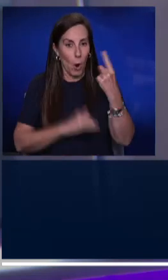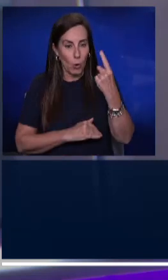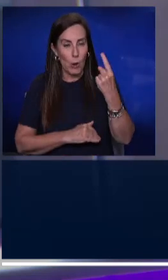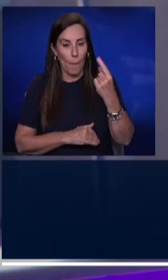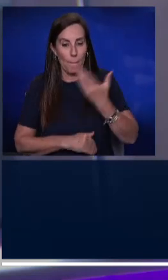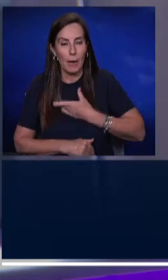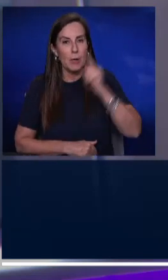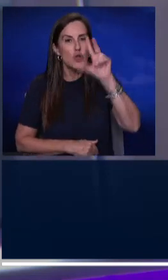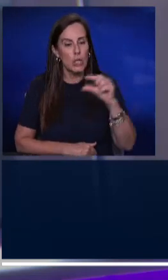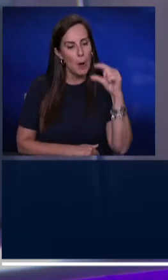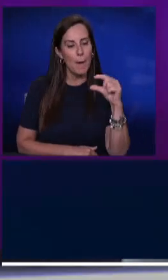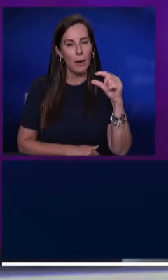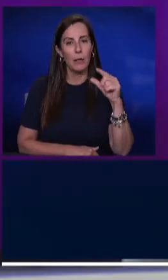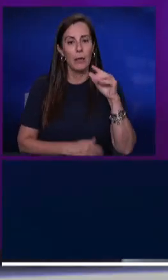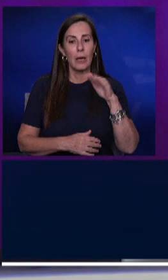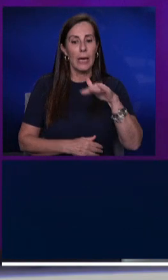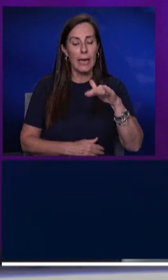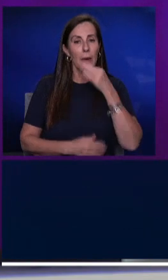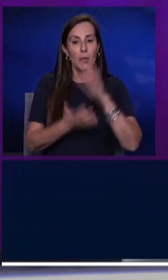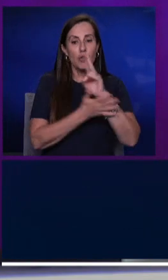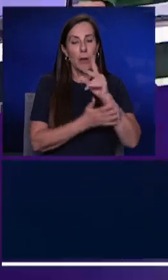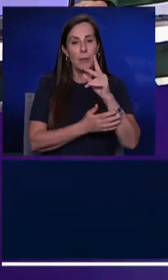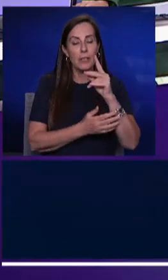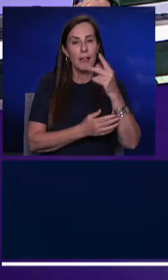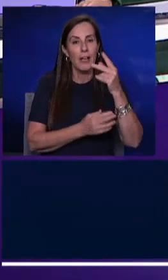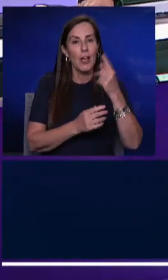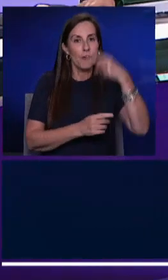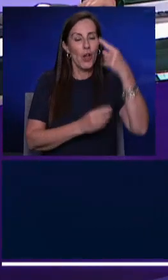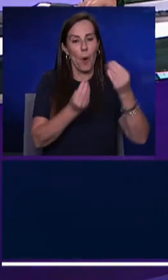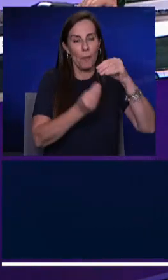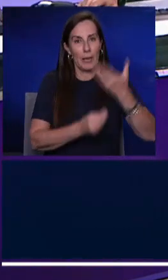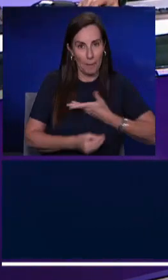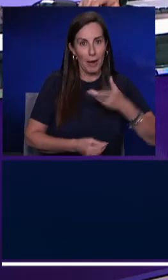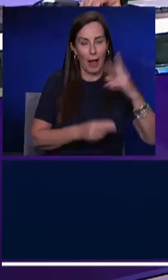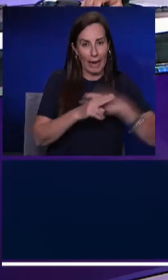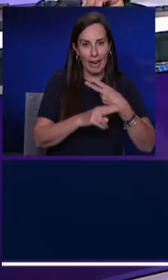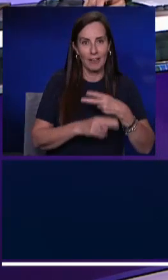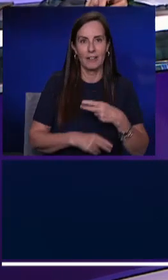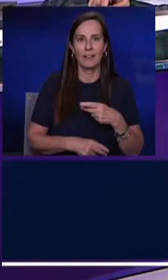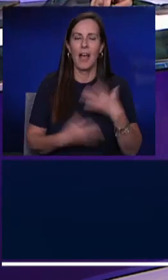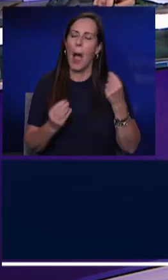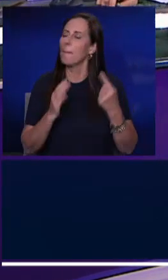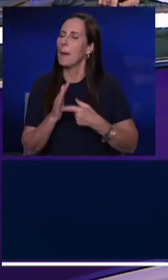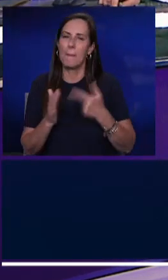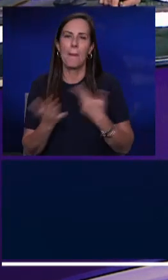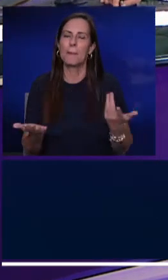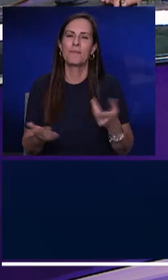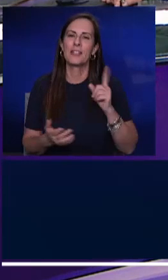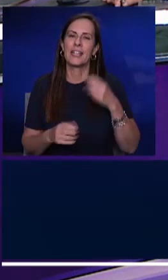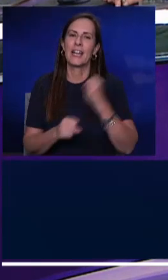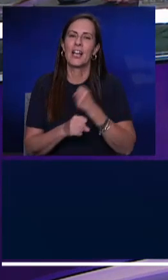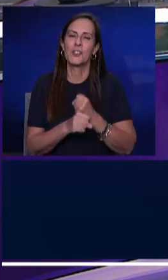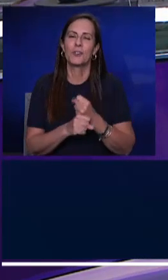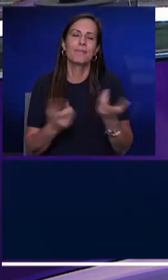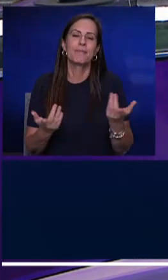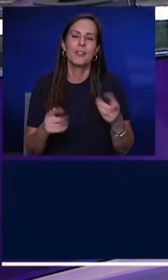בעצם, ילד בין 12 ויום. זה נשמע לך הגיוני? תראי, הרבה פעמים צריך לעשות סוג של